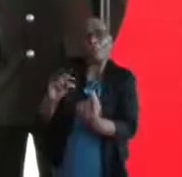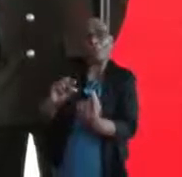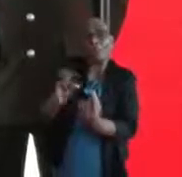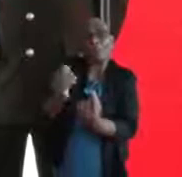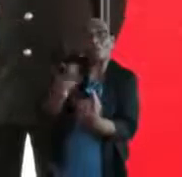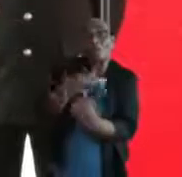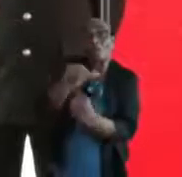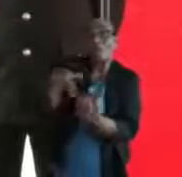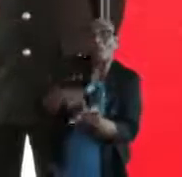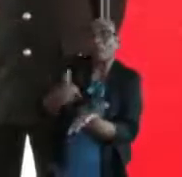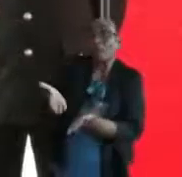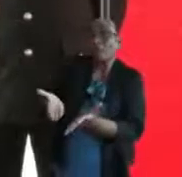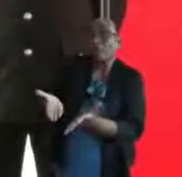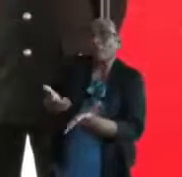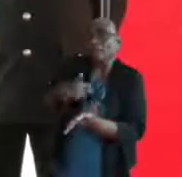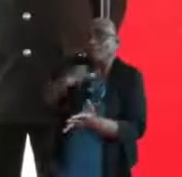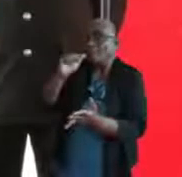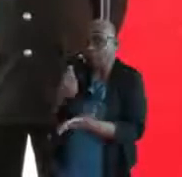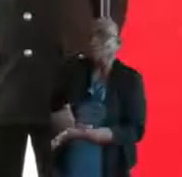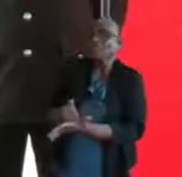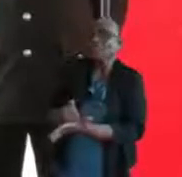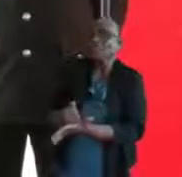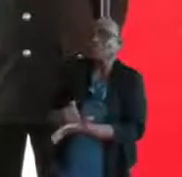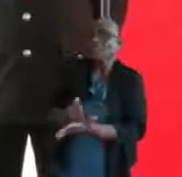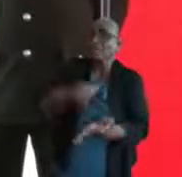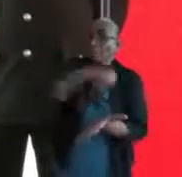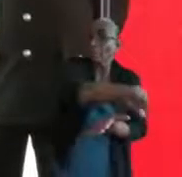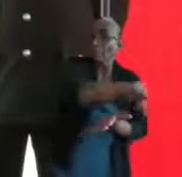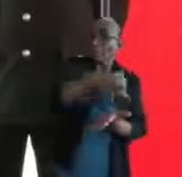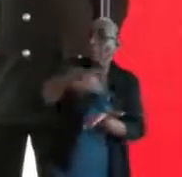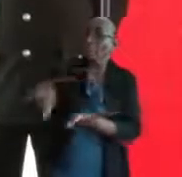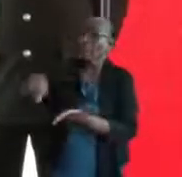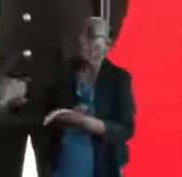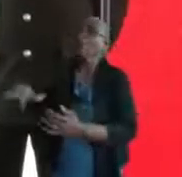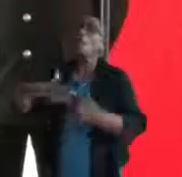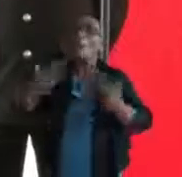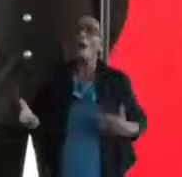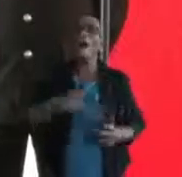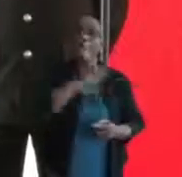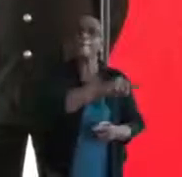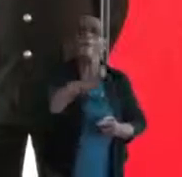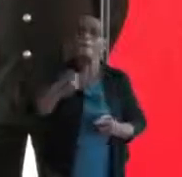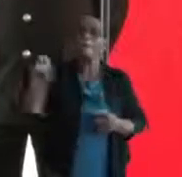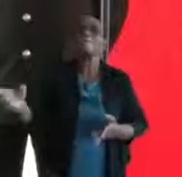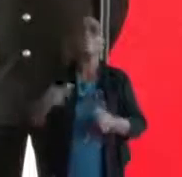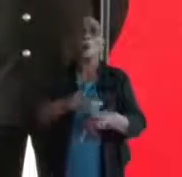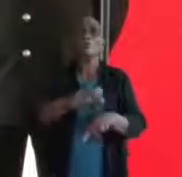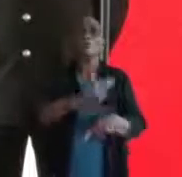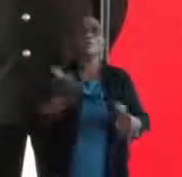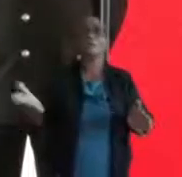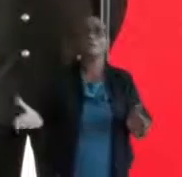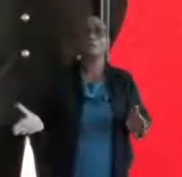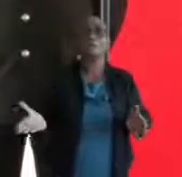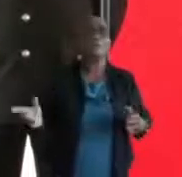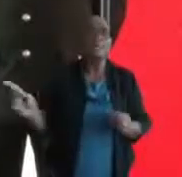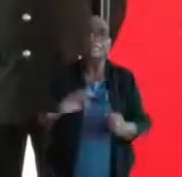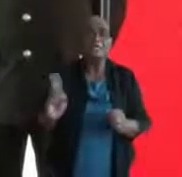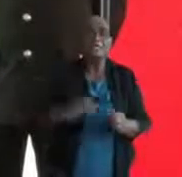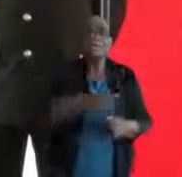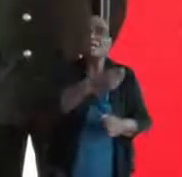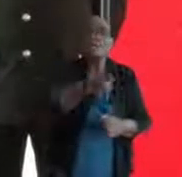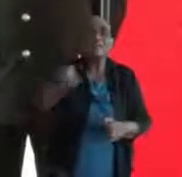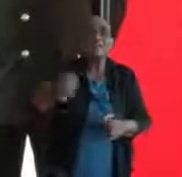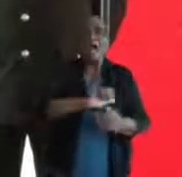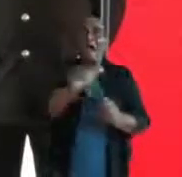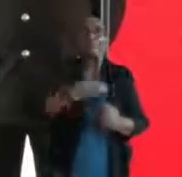en ik kan u verzekeren geld en gaan naar die doelen waarvoor ze bedoeld zijn midden voorzitter zo komen niet terecht in